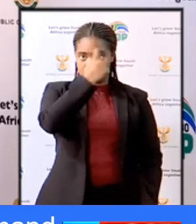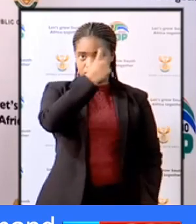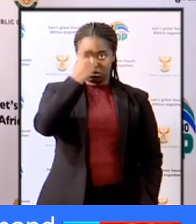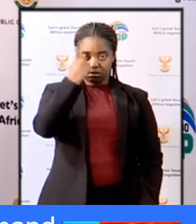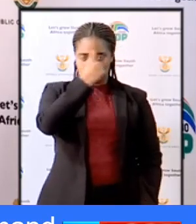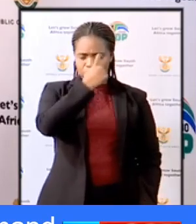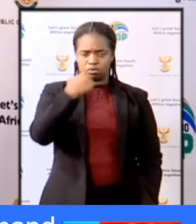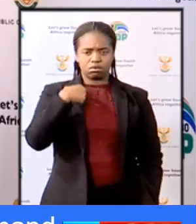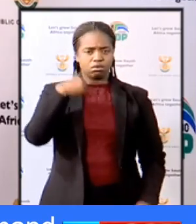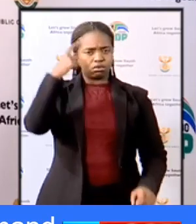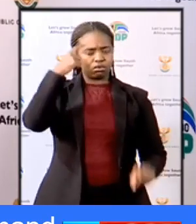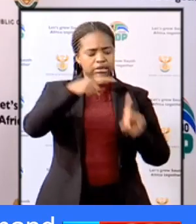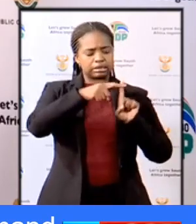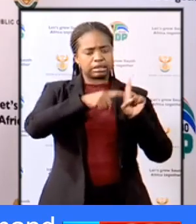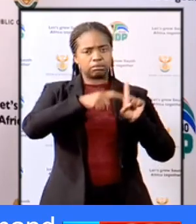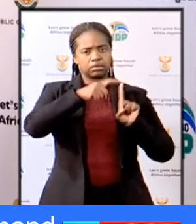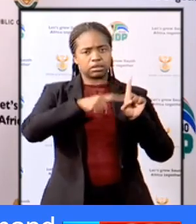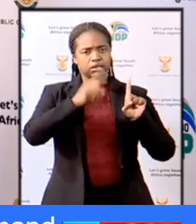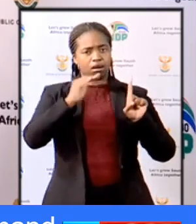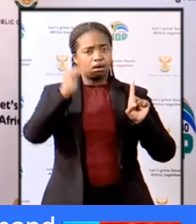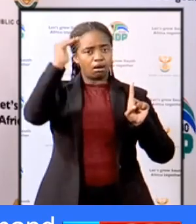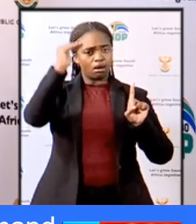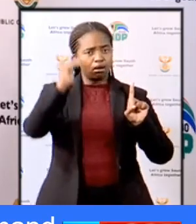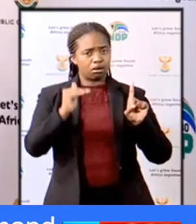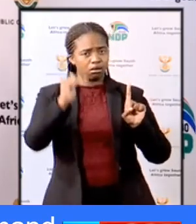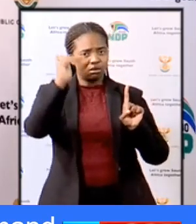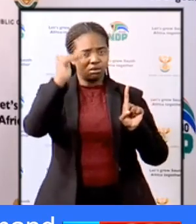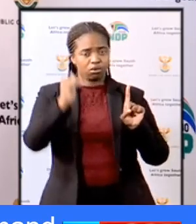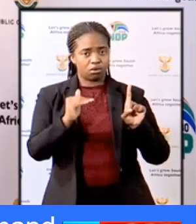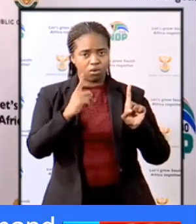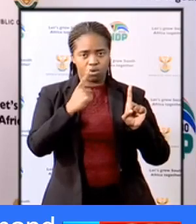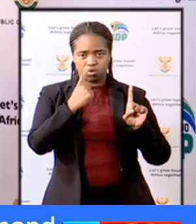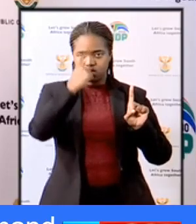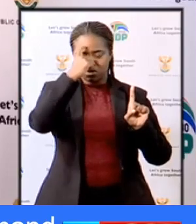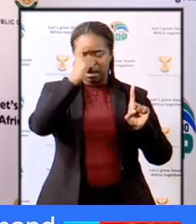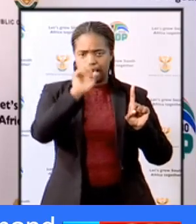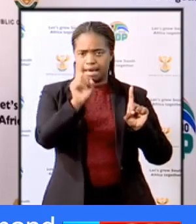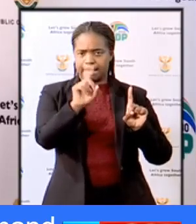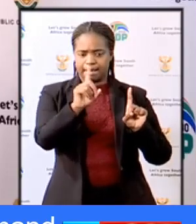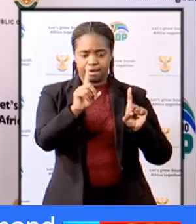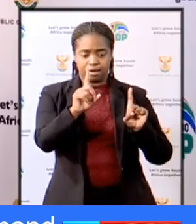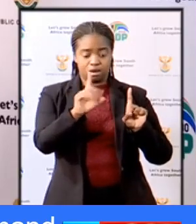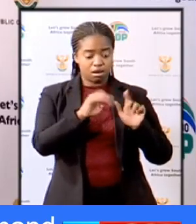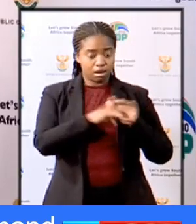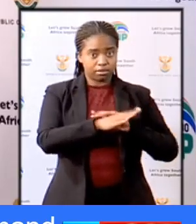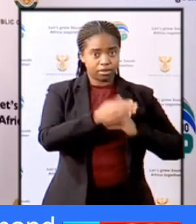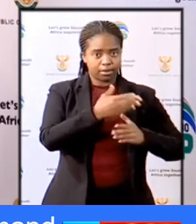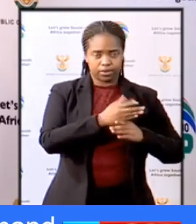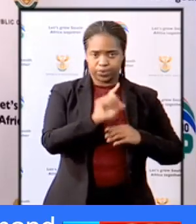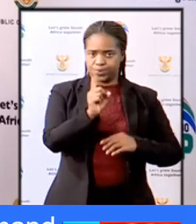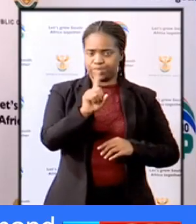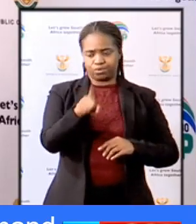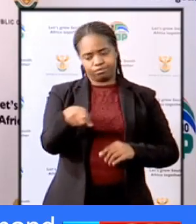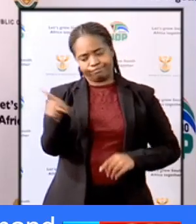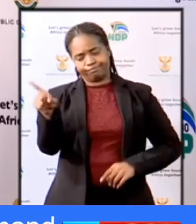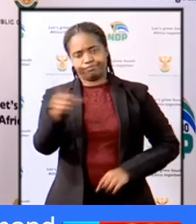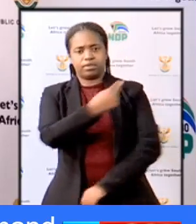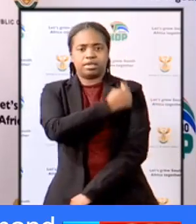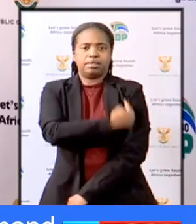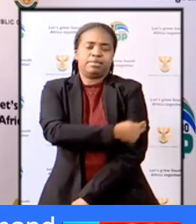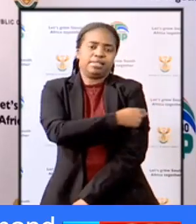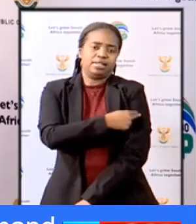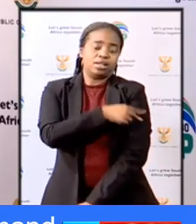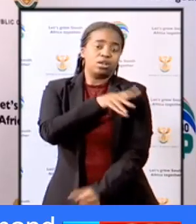yini impawu zalesifo. Mabenazo bangangeni emsebenzini baye